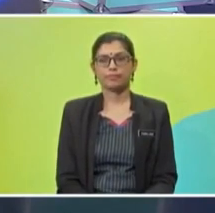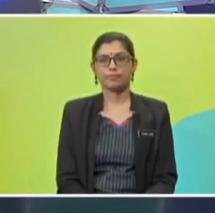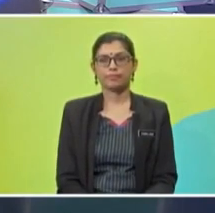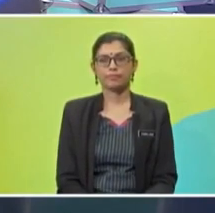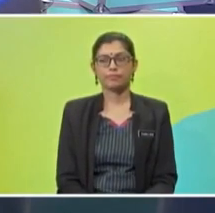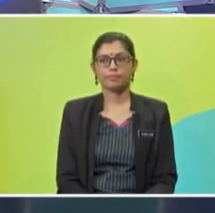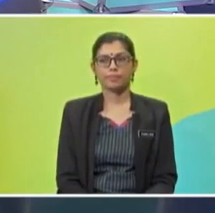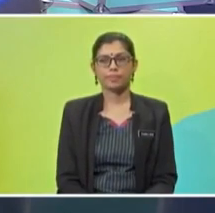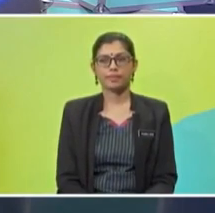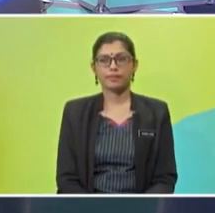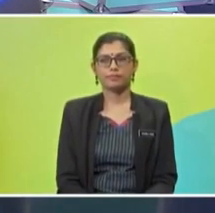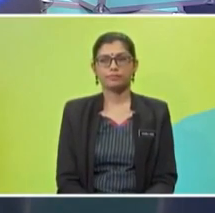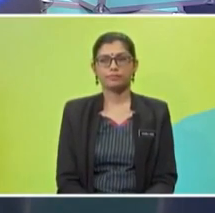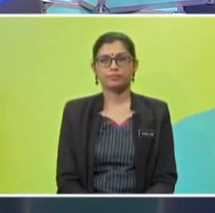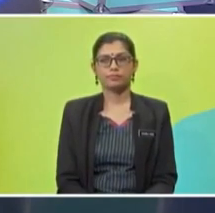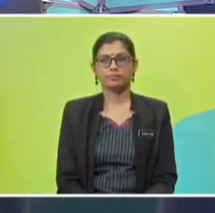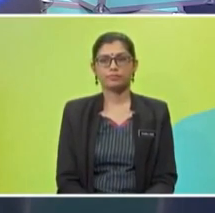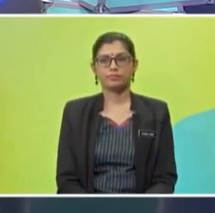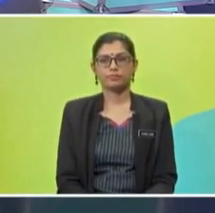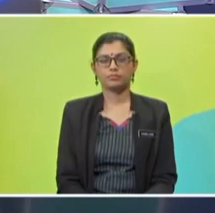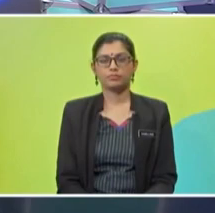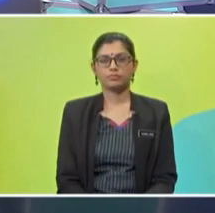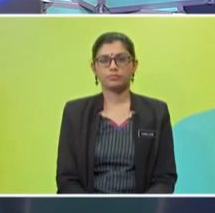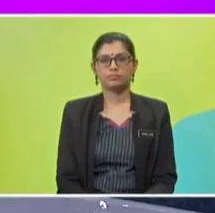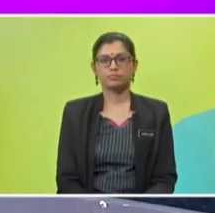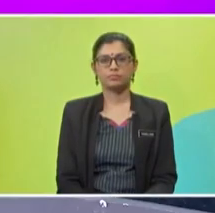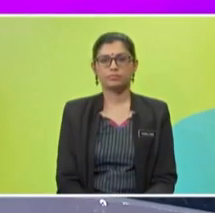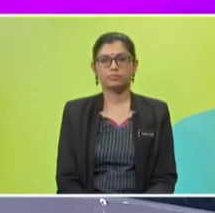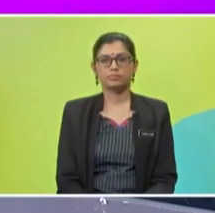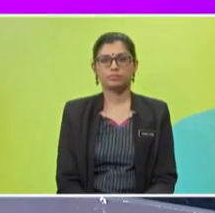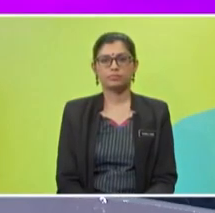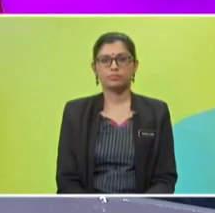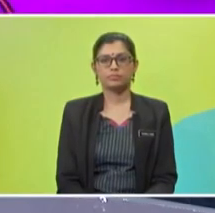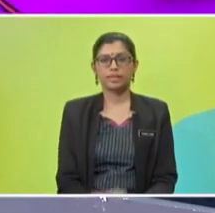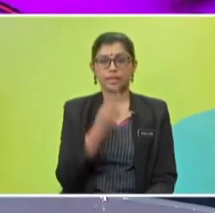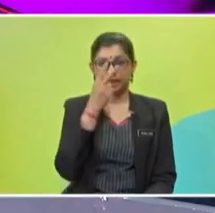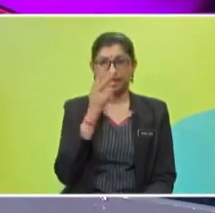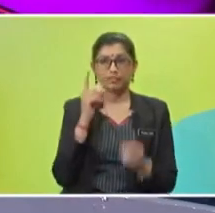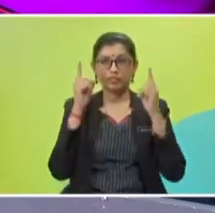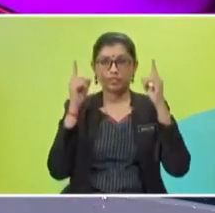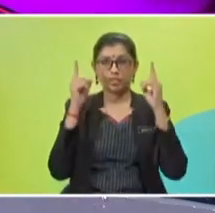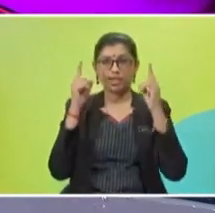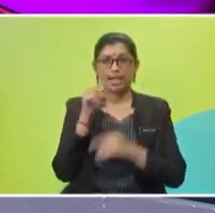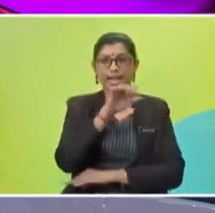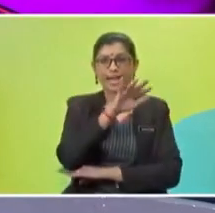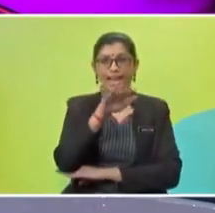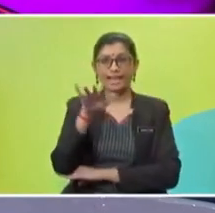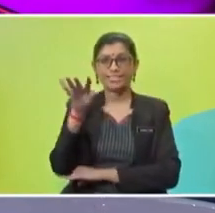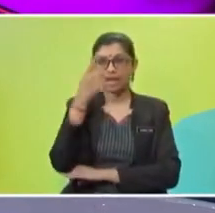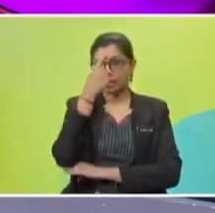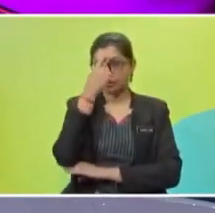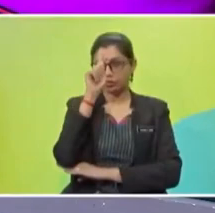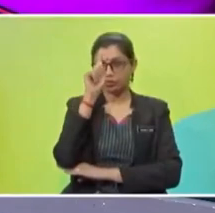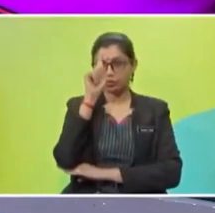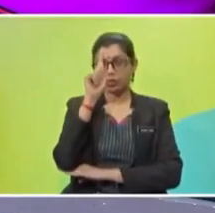Akifa letak dan kasih kemana Tampilkan dulu apa ini adalah ejaan untuk